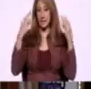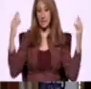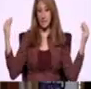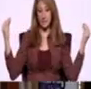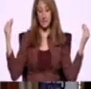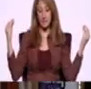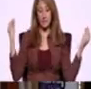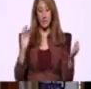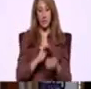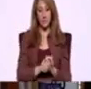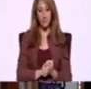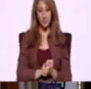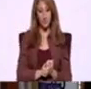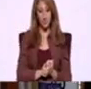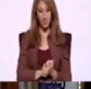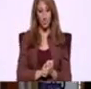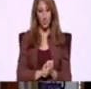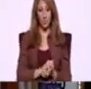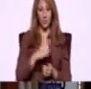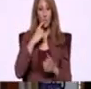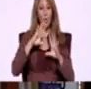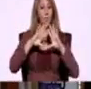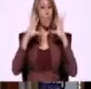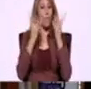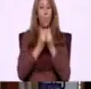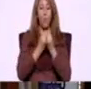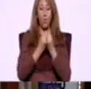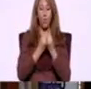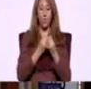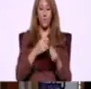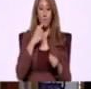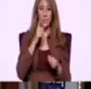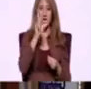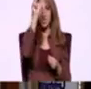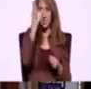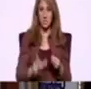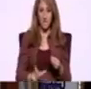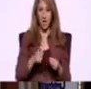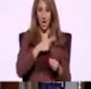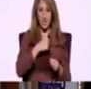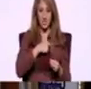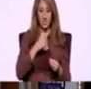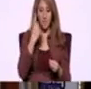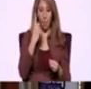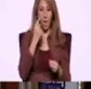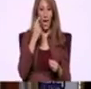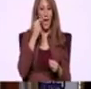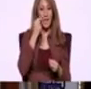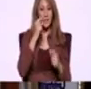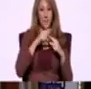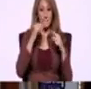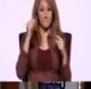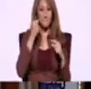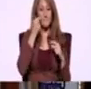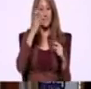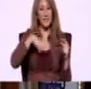يعني هنقدم خير في كل حاجة. اولا صفحة البرنامج اللي هتنزل اسمها واحد من الناس على